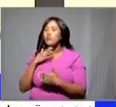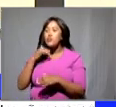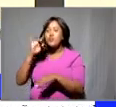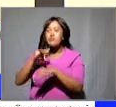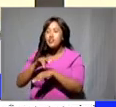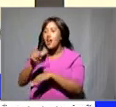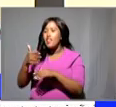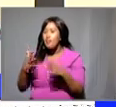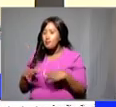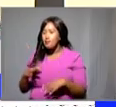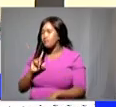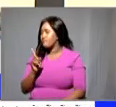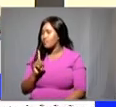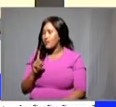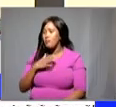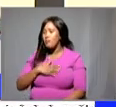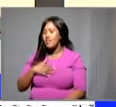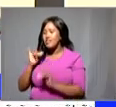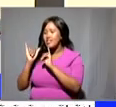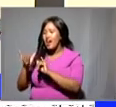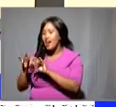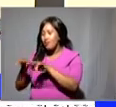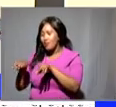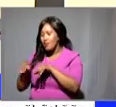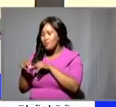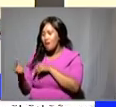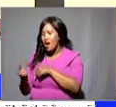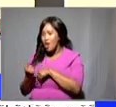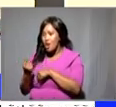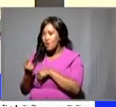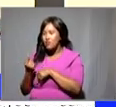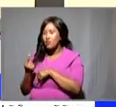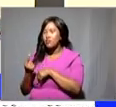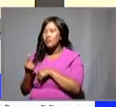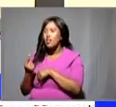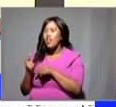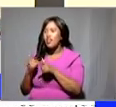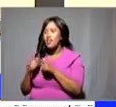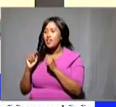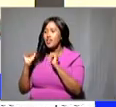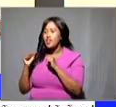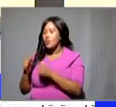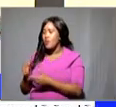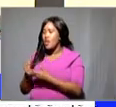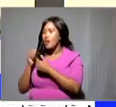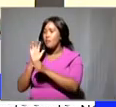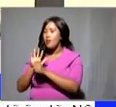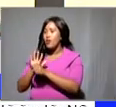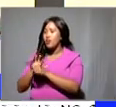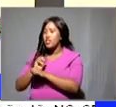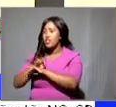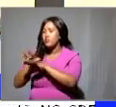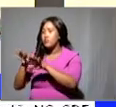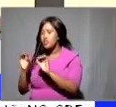ng'ania kana njike ati ng'ania mundu ni aikare hari ari na uguo waikara kuri ri ni uteithia muno nigetha ndiga